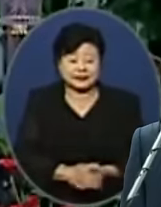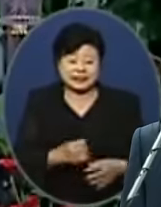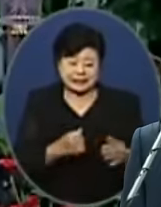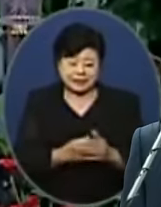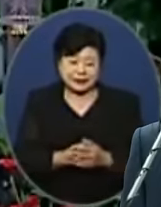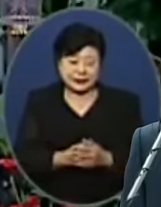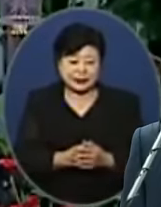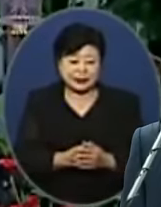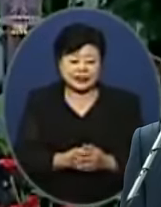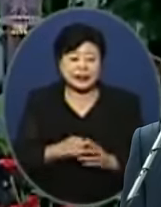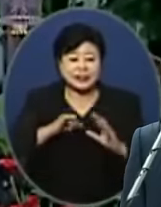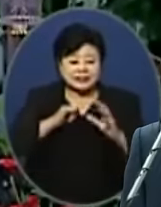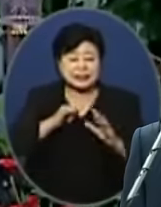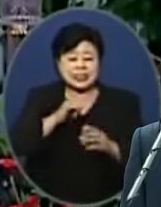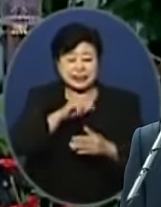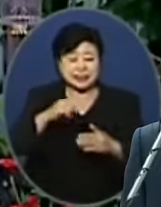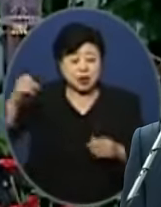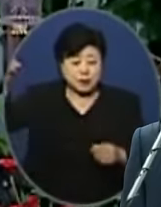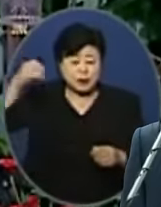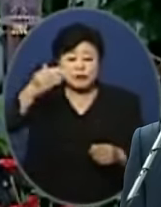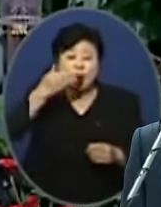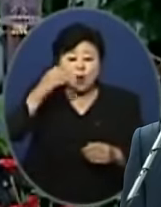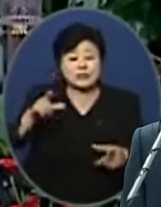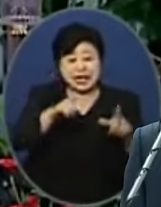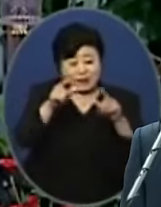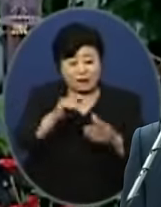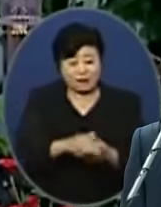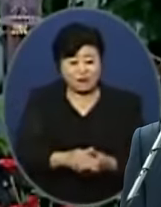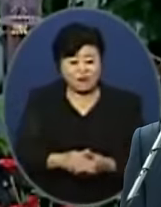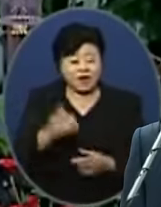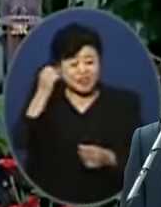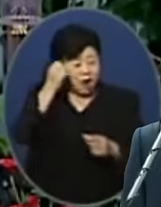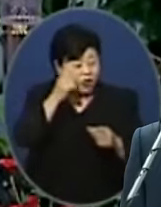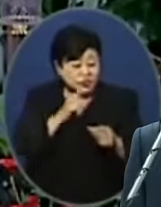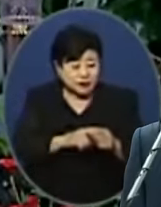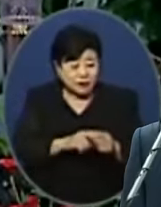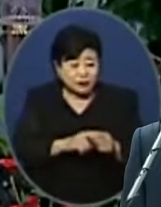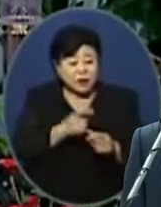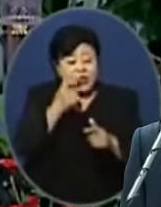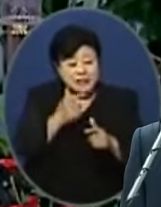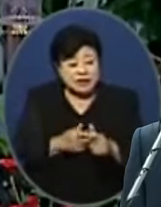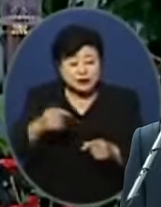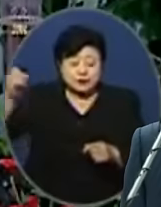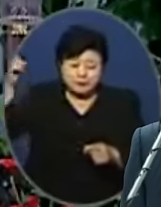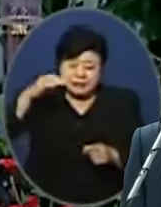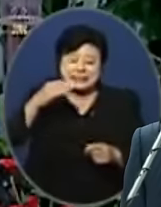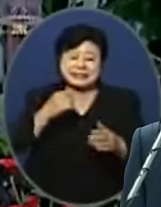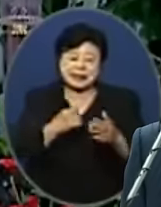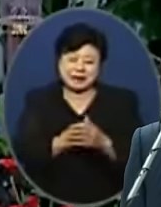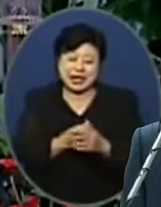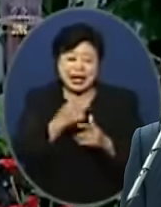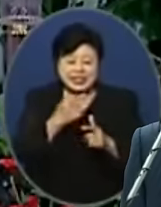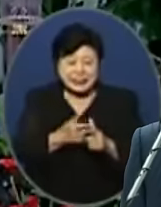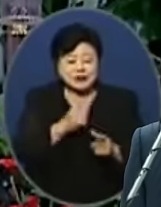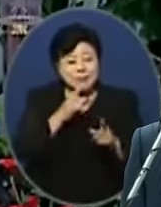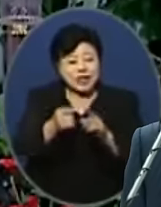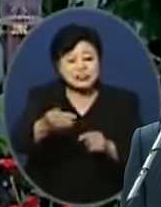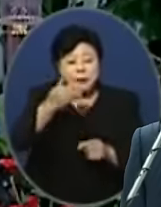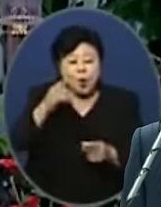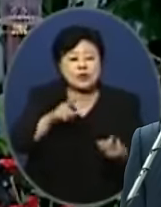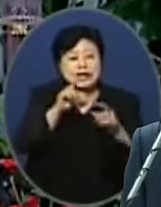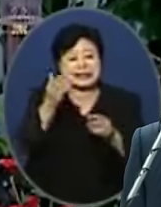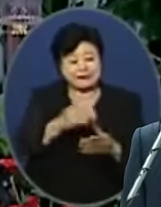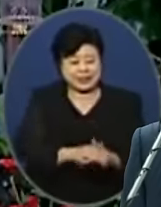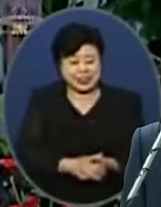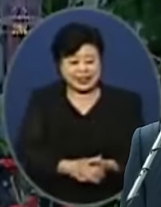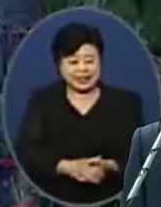그러므로 우리는 이 세상에서 빛을 먹고 살고 영적으로도 예수님이 빛이시니까 예수님의 말씀을 먹고 사는